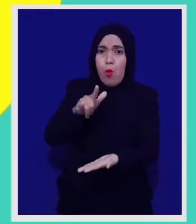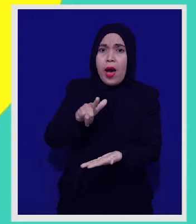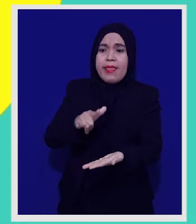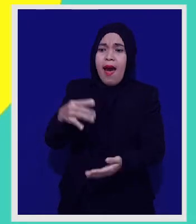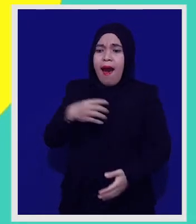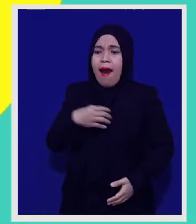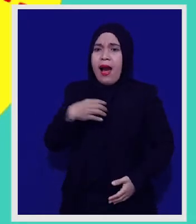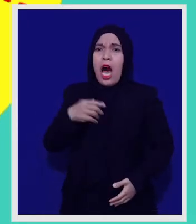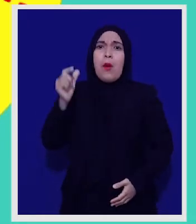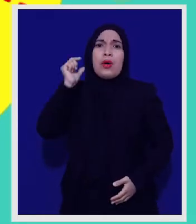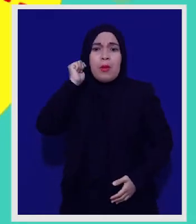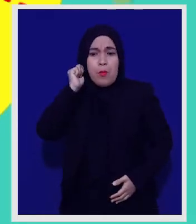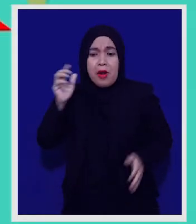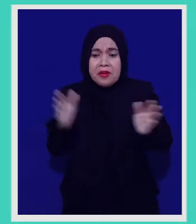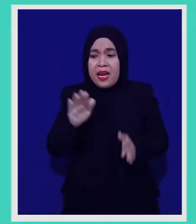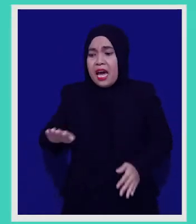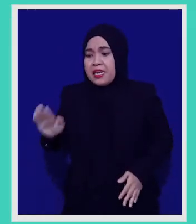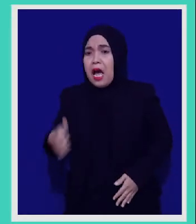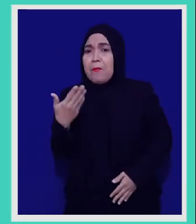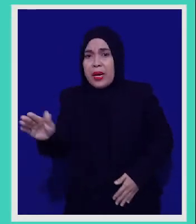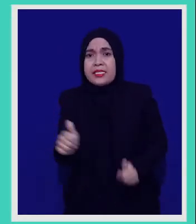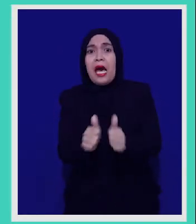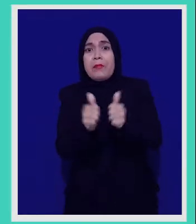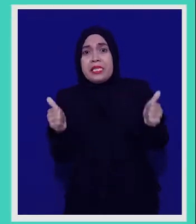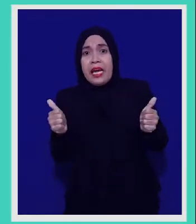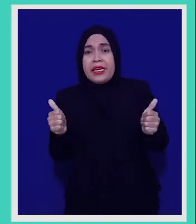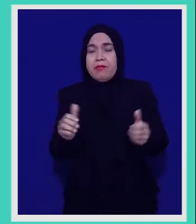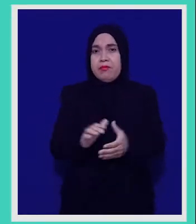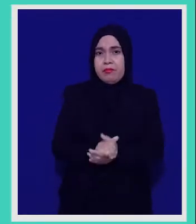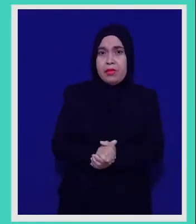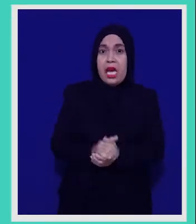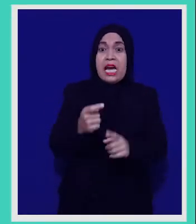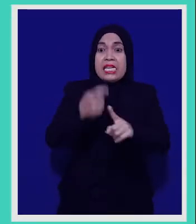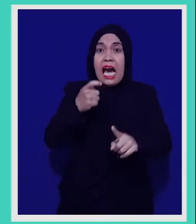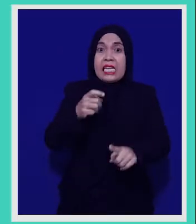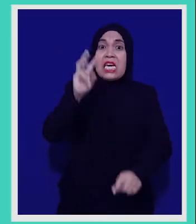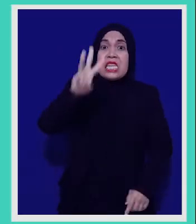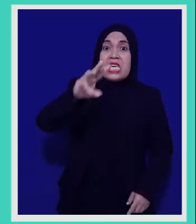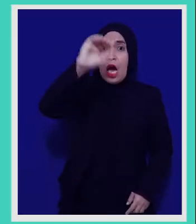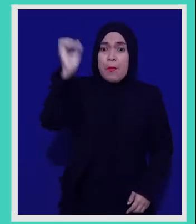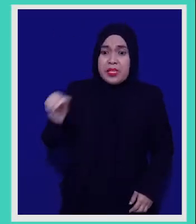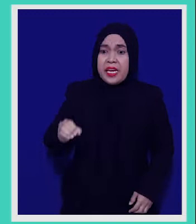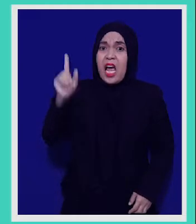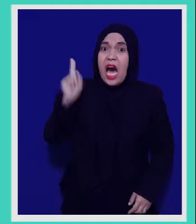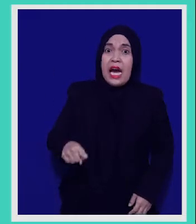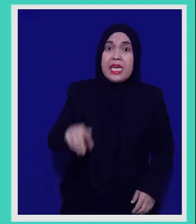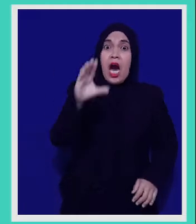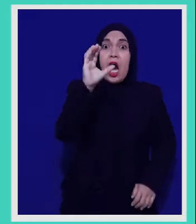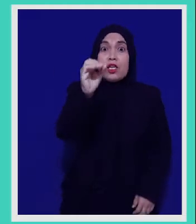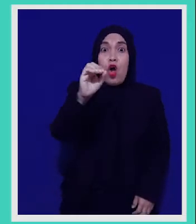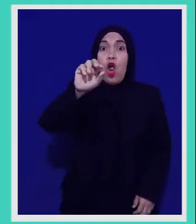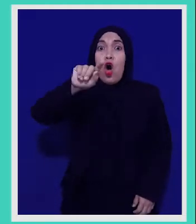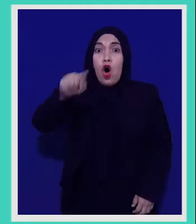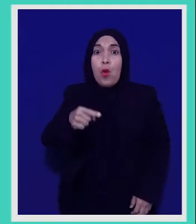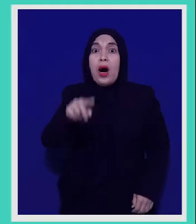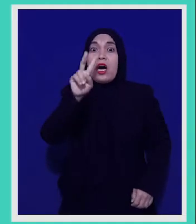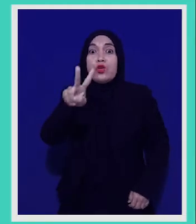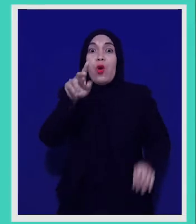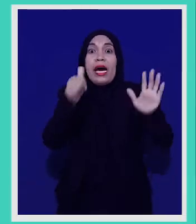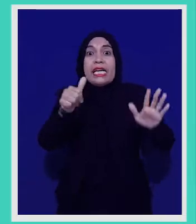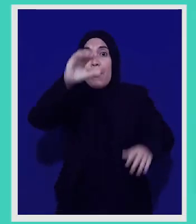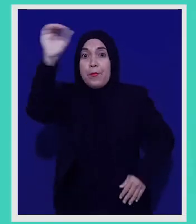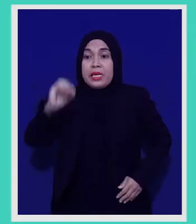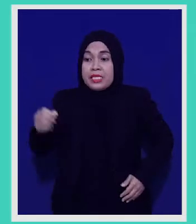binian dan anak limbah perceraian. Dan dari 3% itu, hanya 0,26% yang